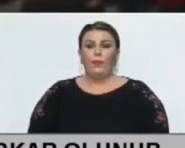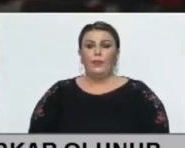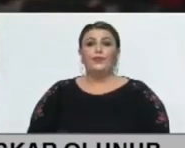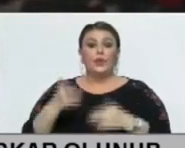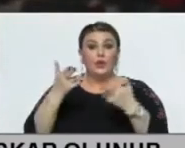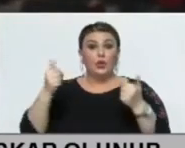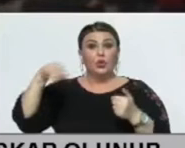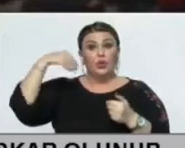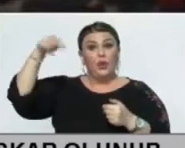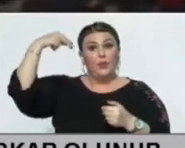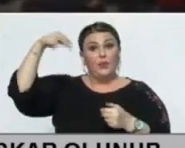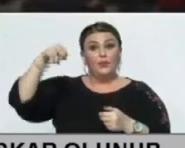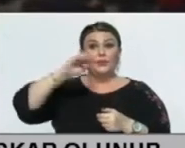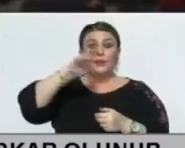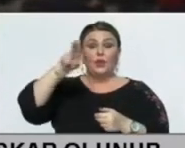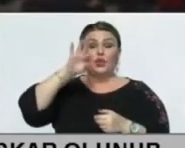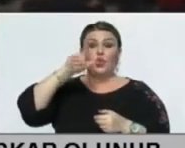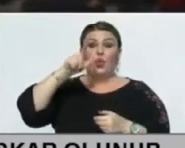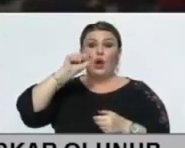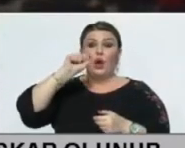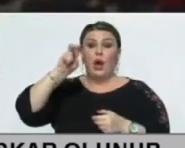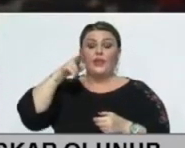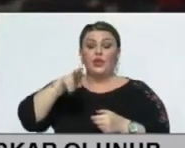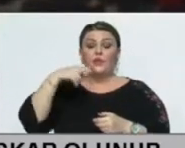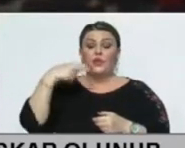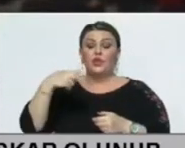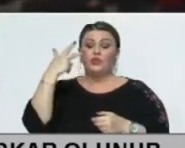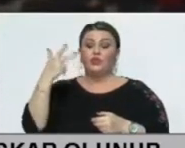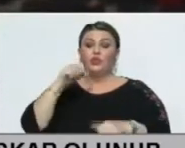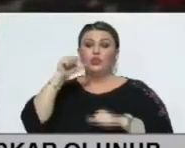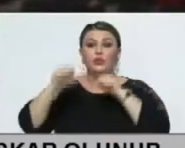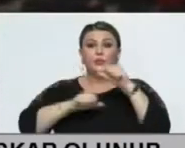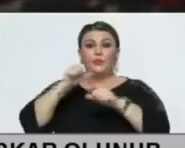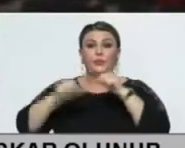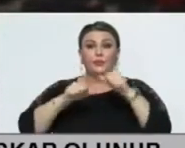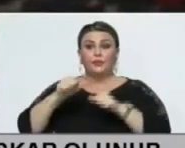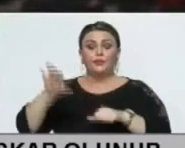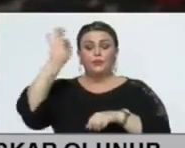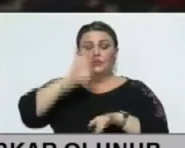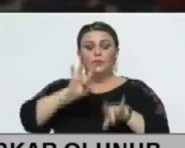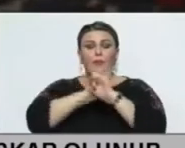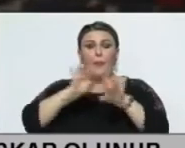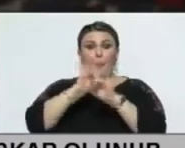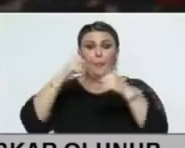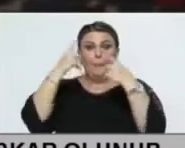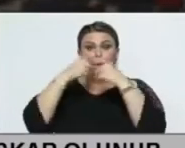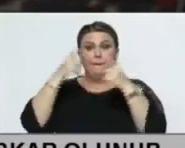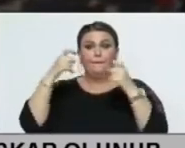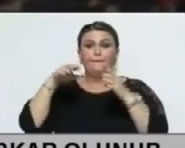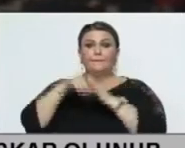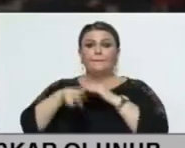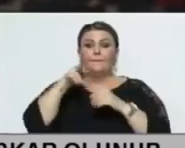Bəli, Türkiye Prezidenti Recep Tayyip Erdoğan 2023-cü il hədəflərindən də danışdı və qeyd elədi ki,